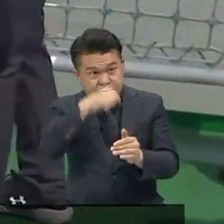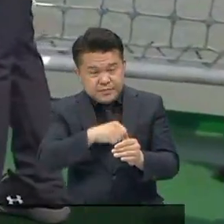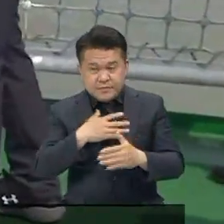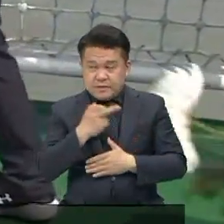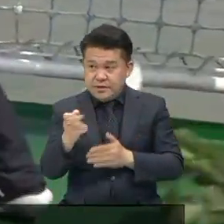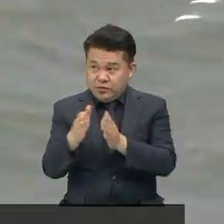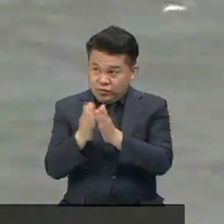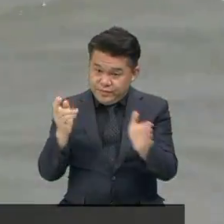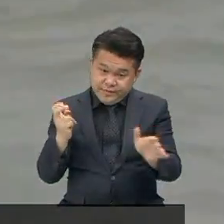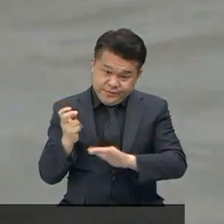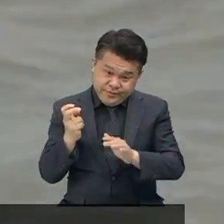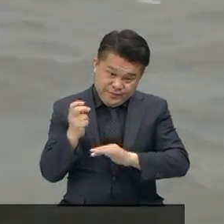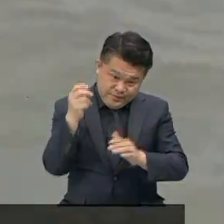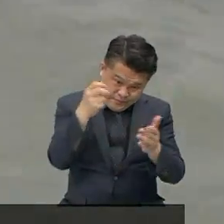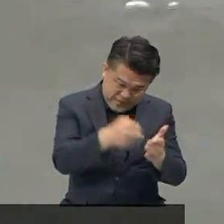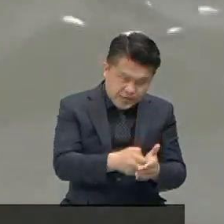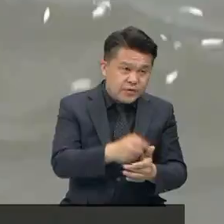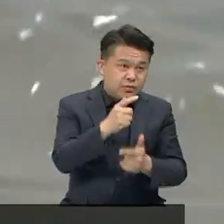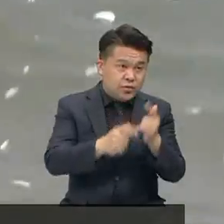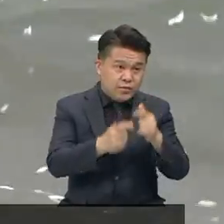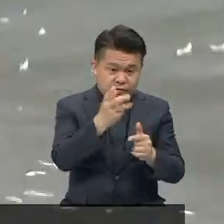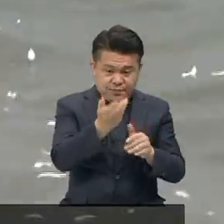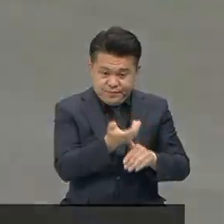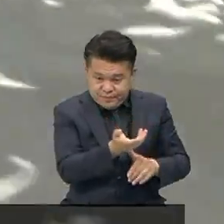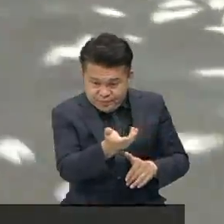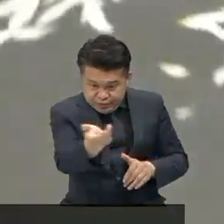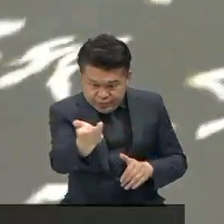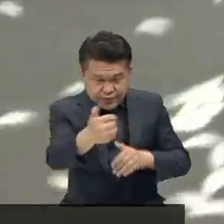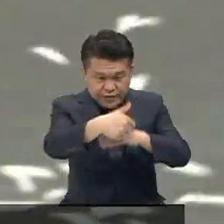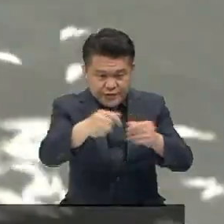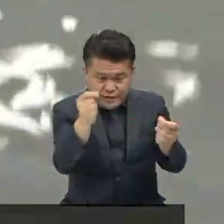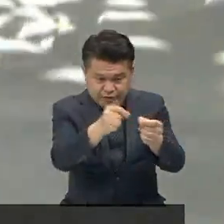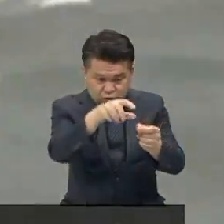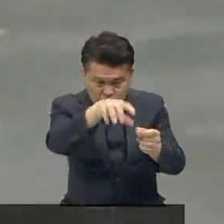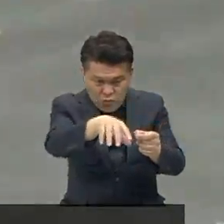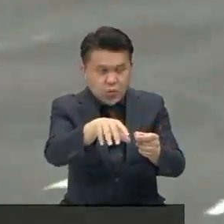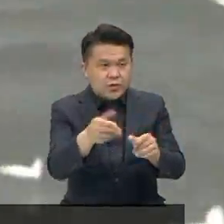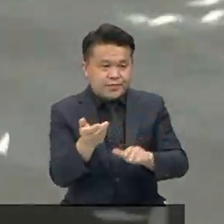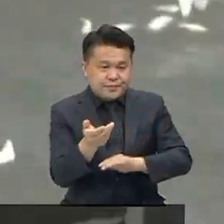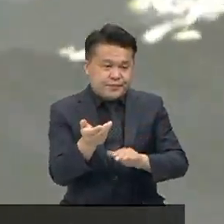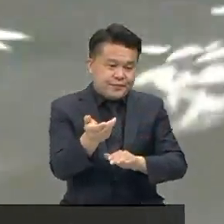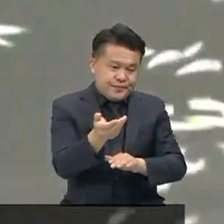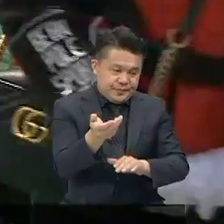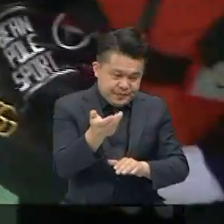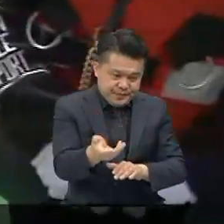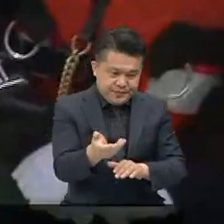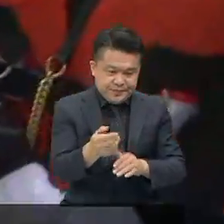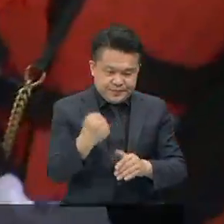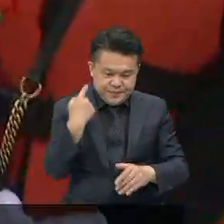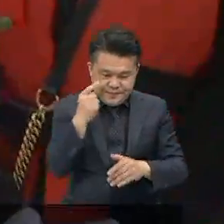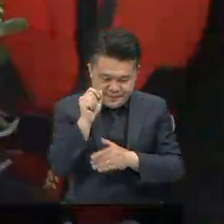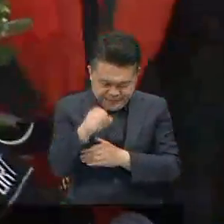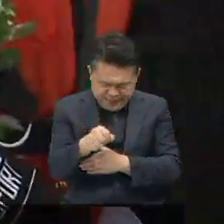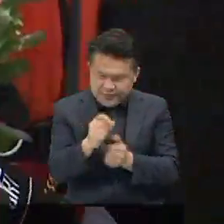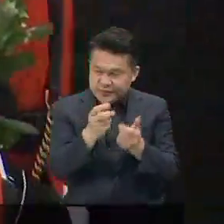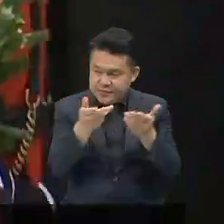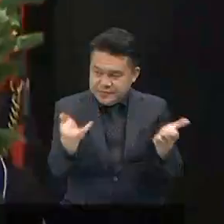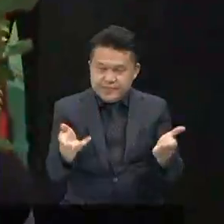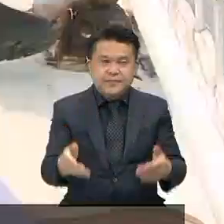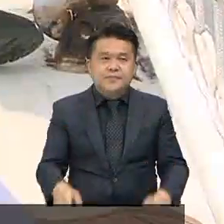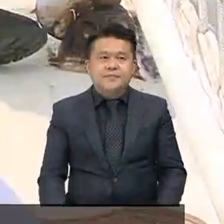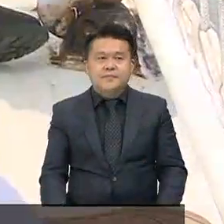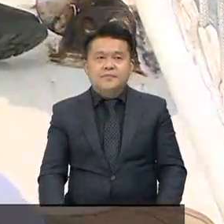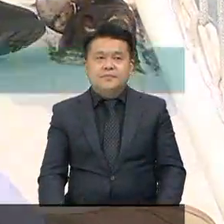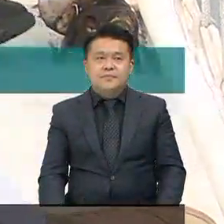안산에서 출발해 목포에서 해경 경비함을 타고 진도 인근 해역에 도착한 유족들은 묵념과 헌화 등으로 세월호 희생자를